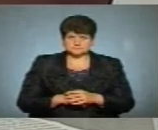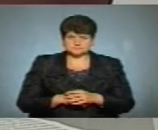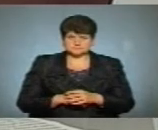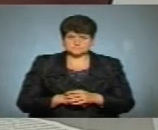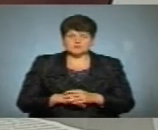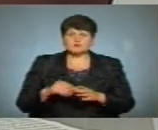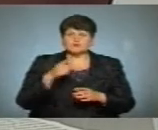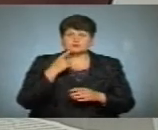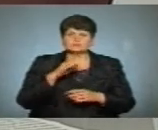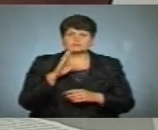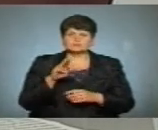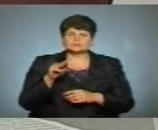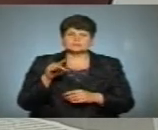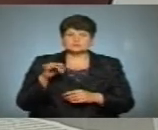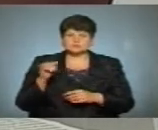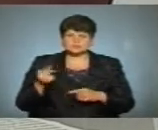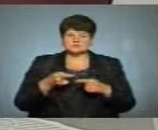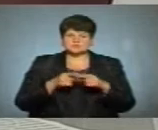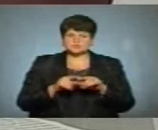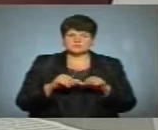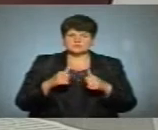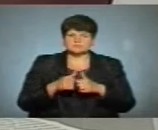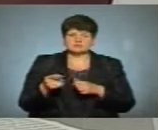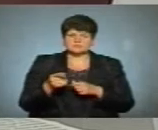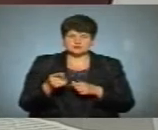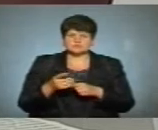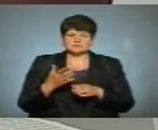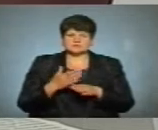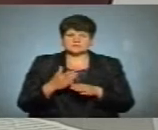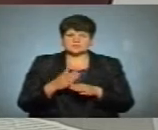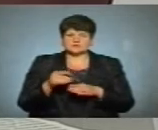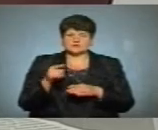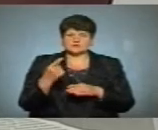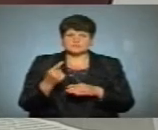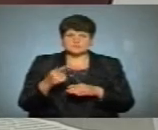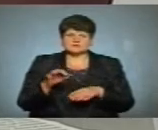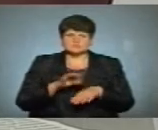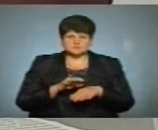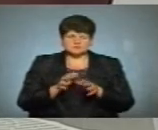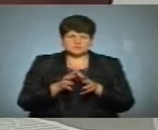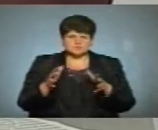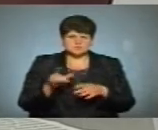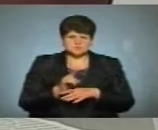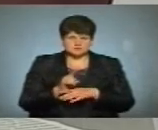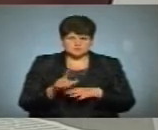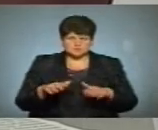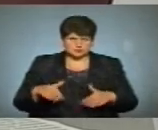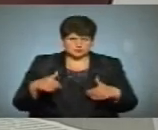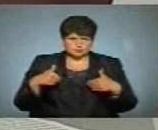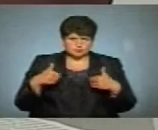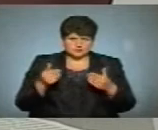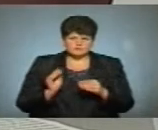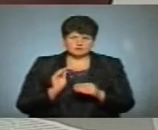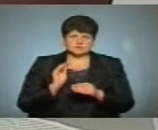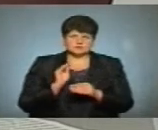За словами Володимира Труша, техногенним комісіям Тернополя та 6 районів області, в яких захворюваність перевищує норму, рекомендували ввести